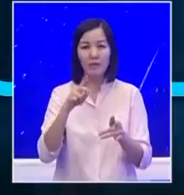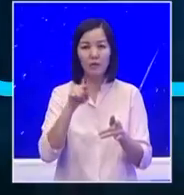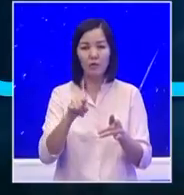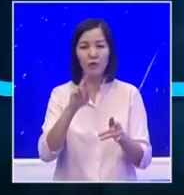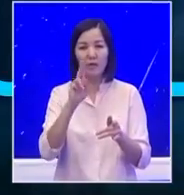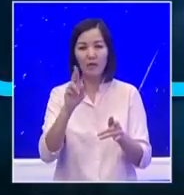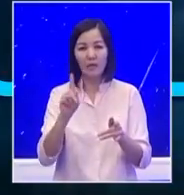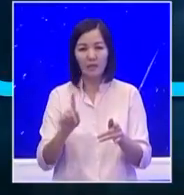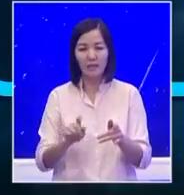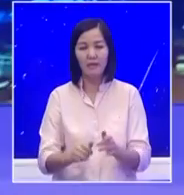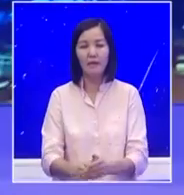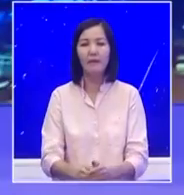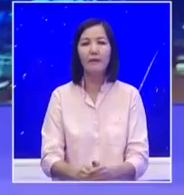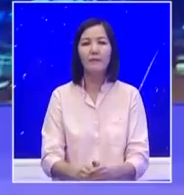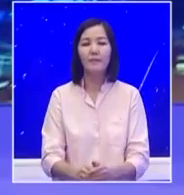www.coronavirus2020.kz.